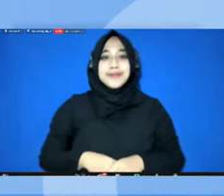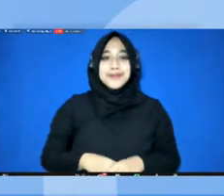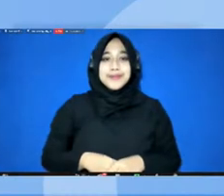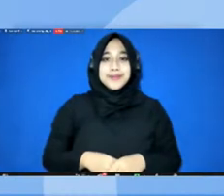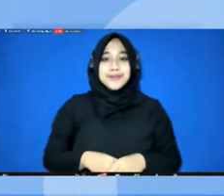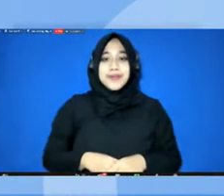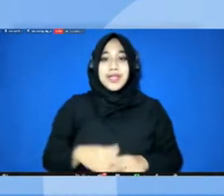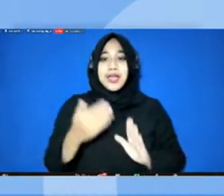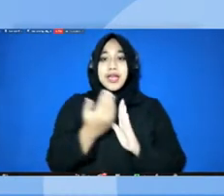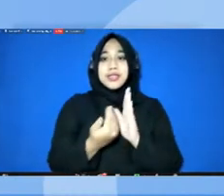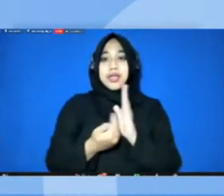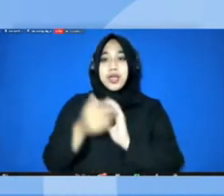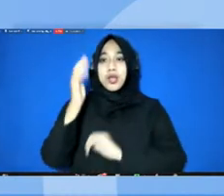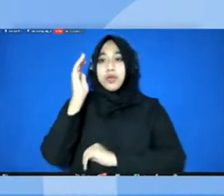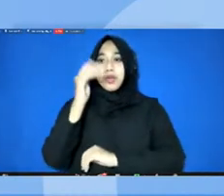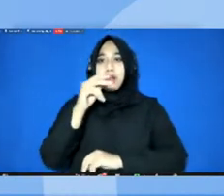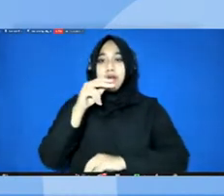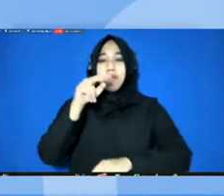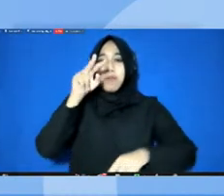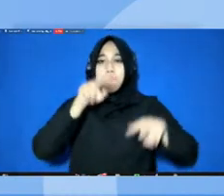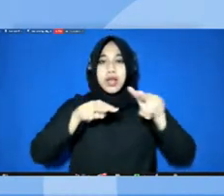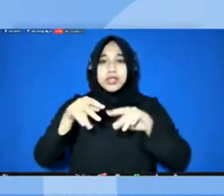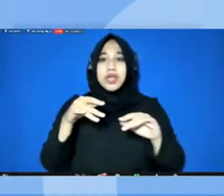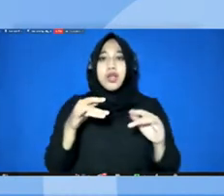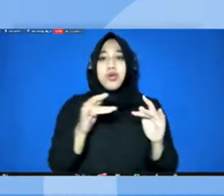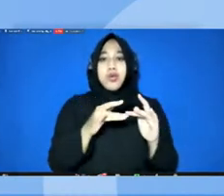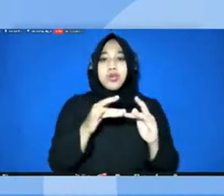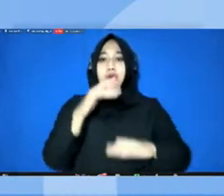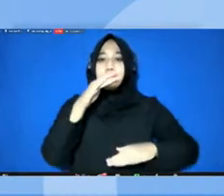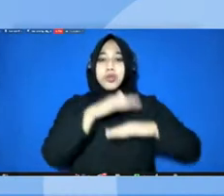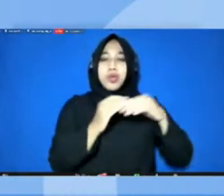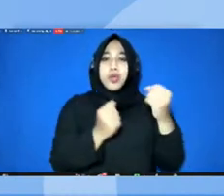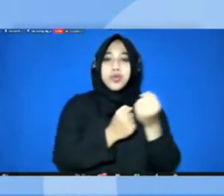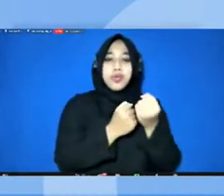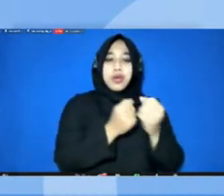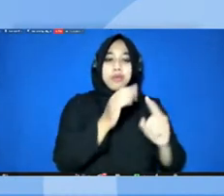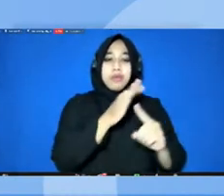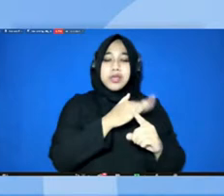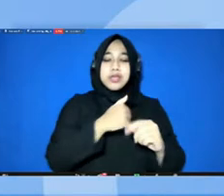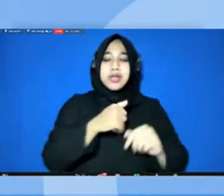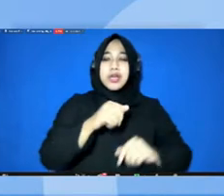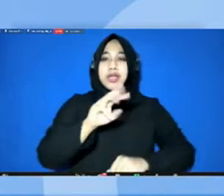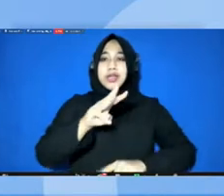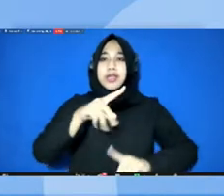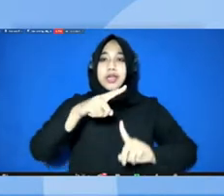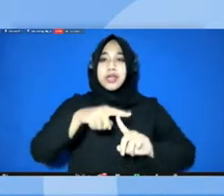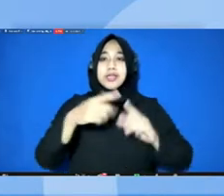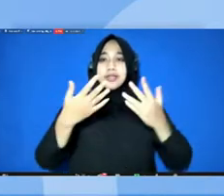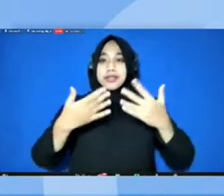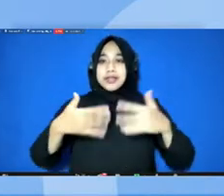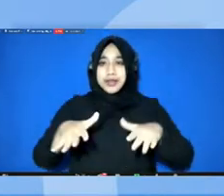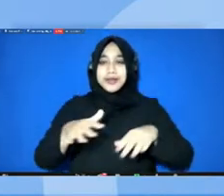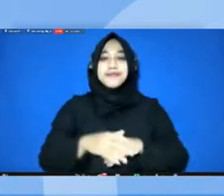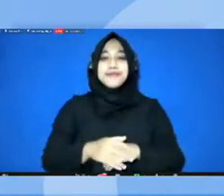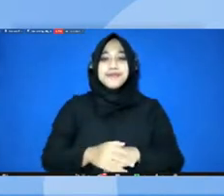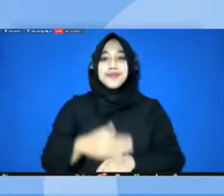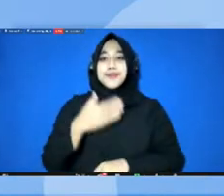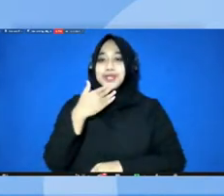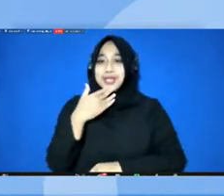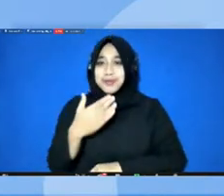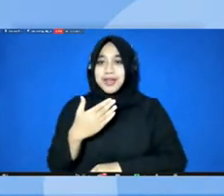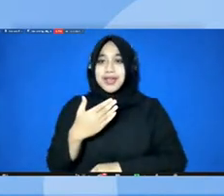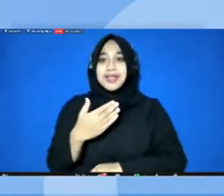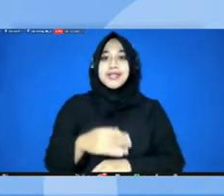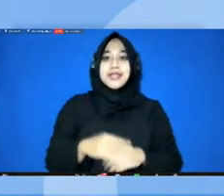ini acara webinar pelacakan kontak mengoptimalkan dukungan masyarakat dalam 3T telah usai. Kami mengucapkan terima kasih kepada